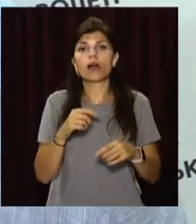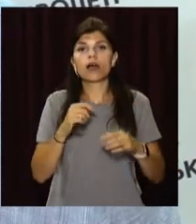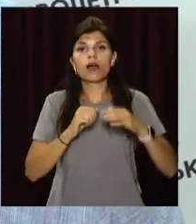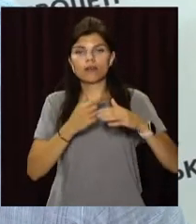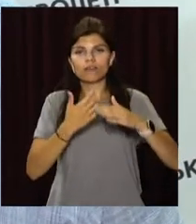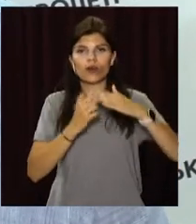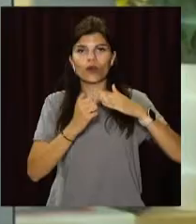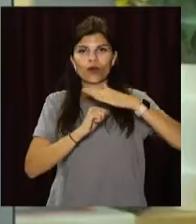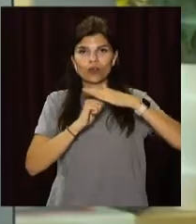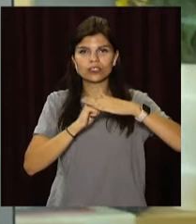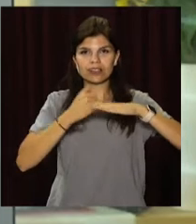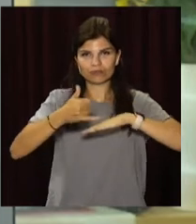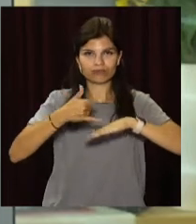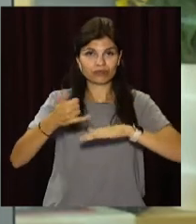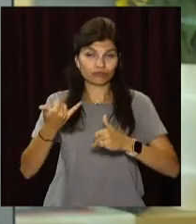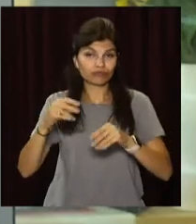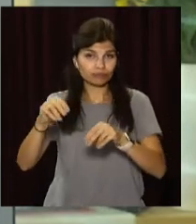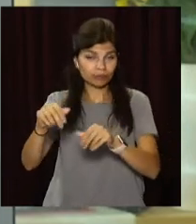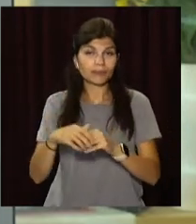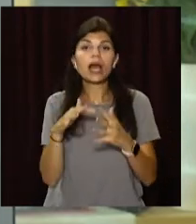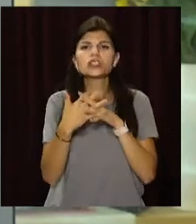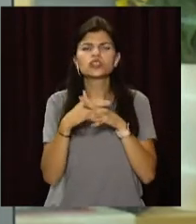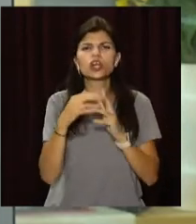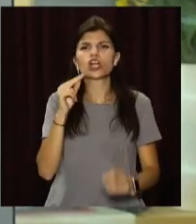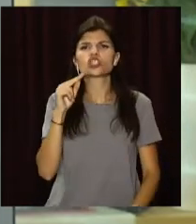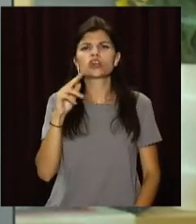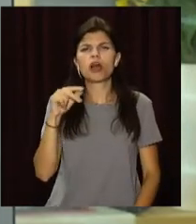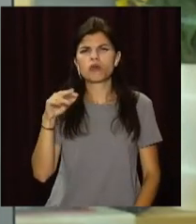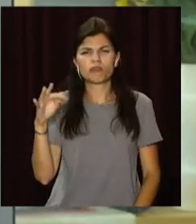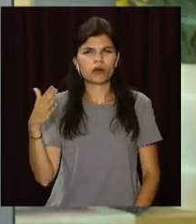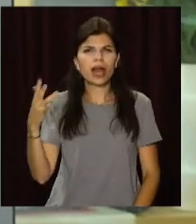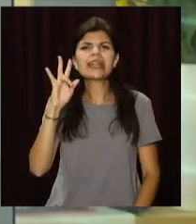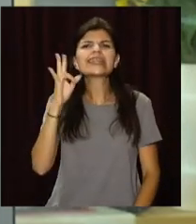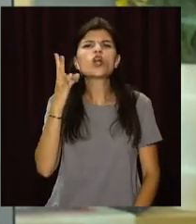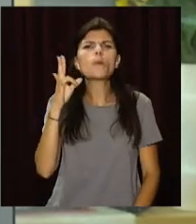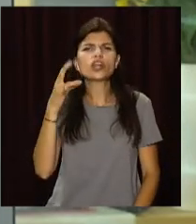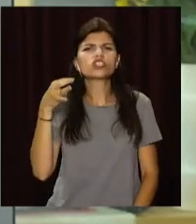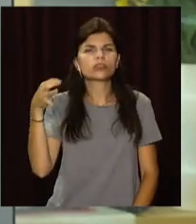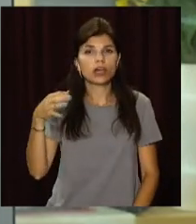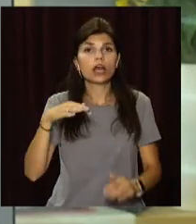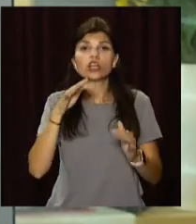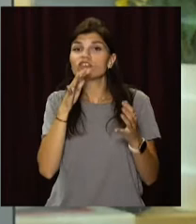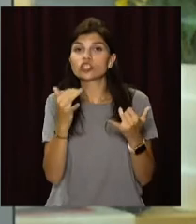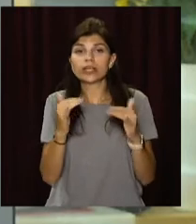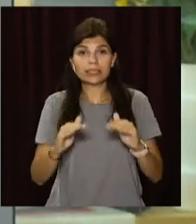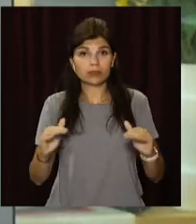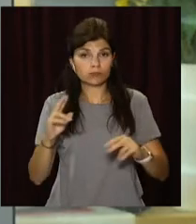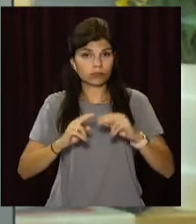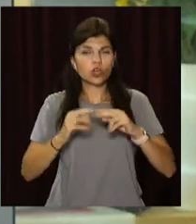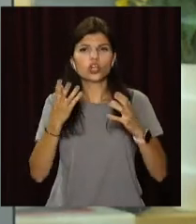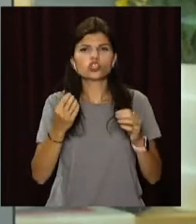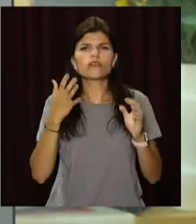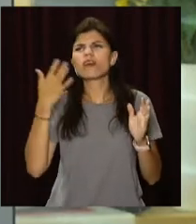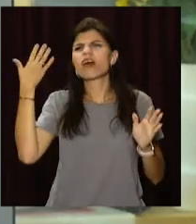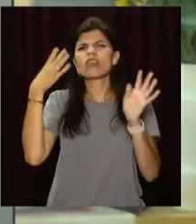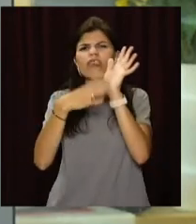основного дорожнього полотна. А в селі Чкаловому на Нікопольщині завершують реконструкцію сучасного дитсадка. Його побудували ще в